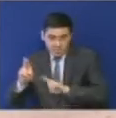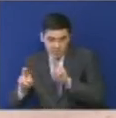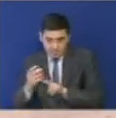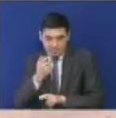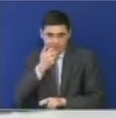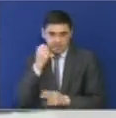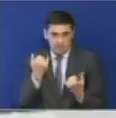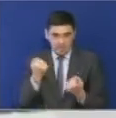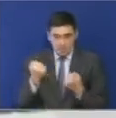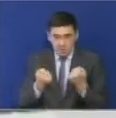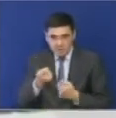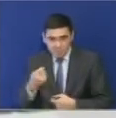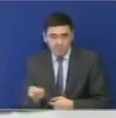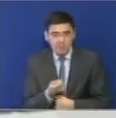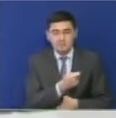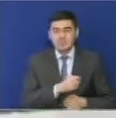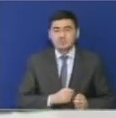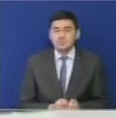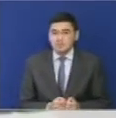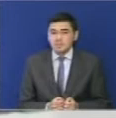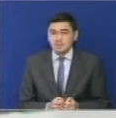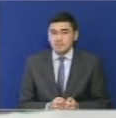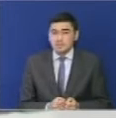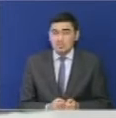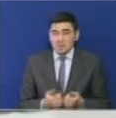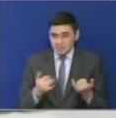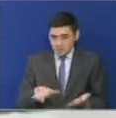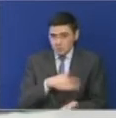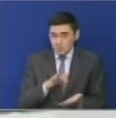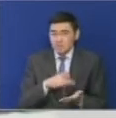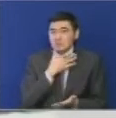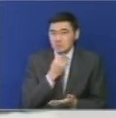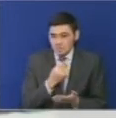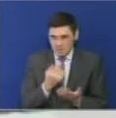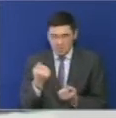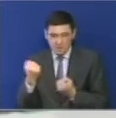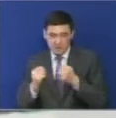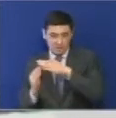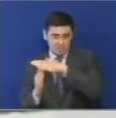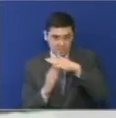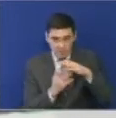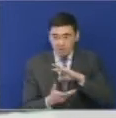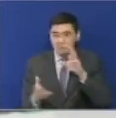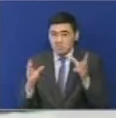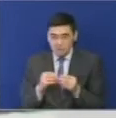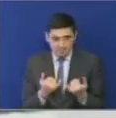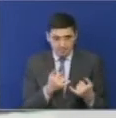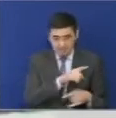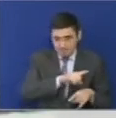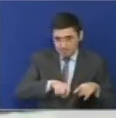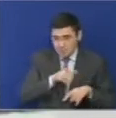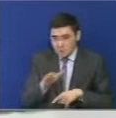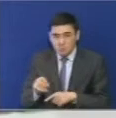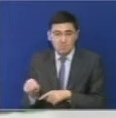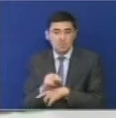ықпал етеді. Интенсивность движения нам. Қала жолдарындағы көлік қозғалысының шектелгендігі жұмысқа тез арада кірісуге мүмкіндік береді.